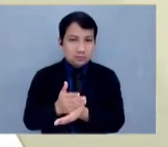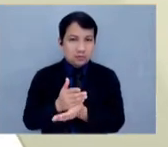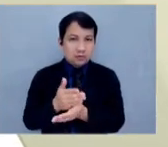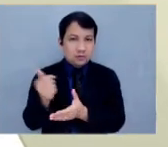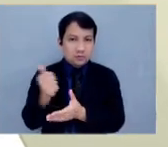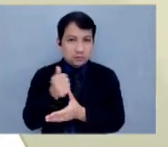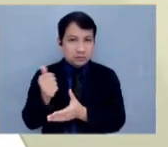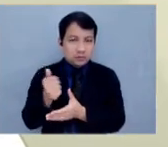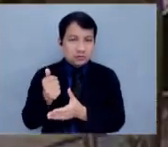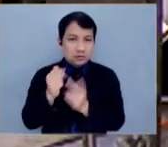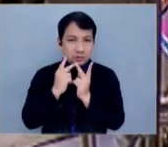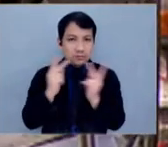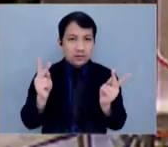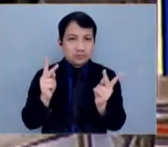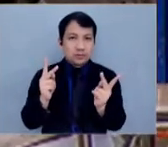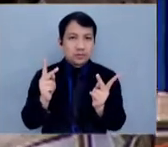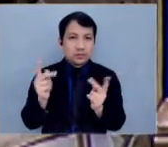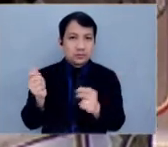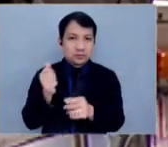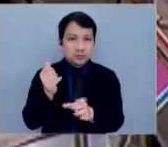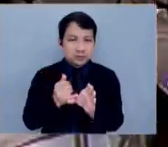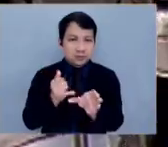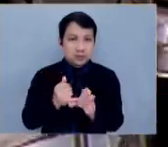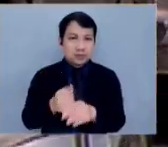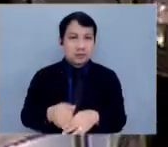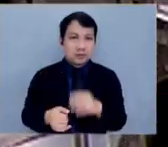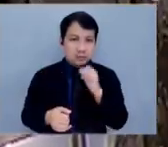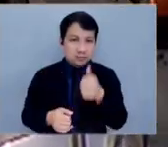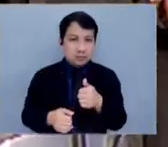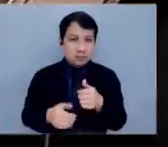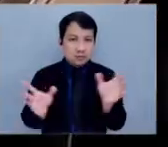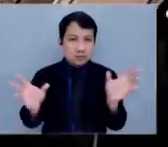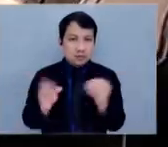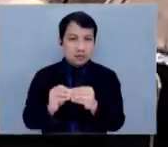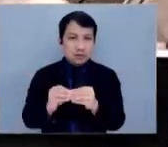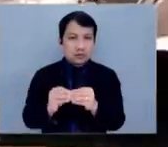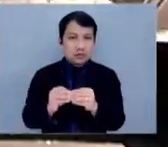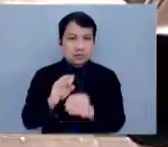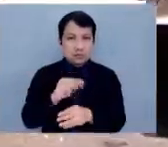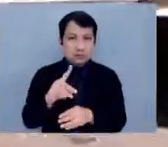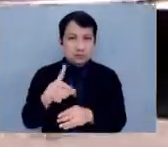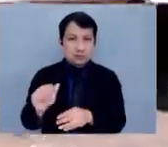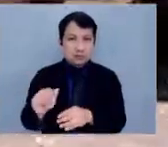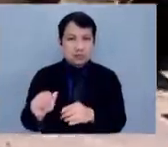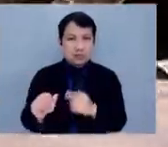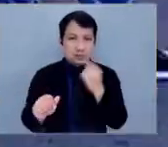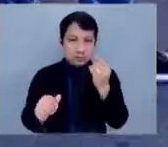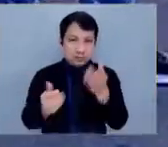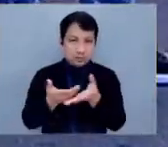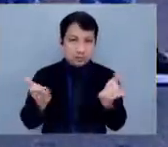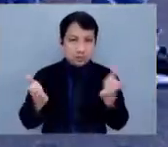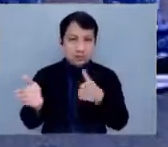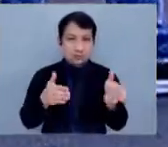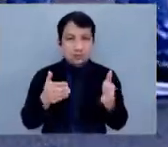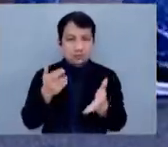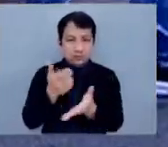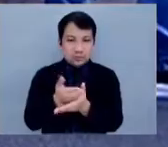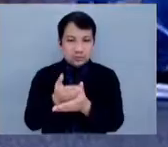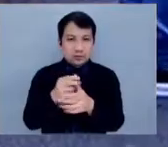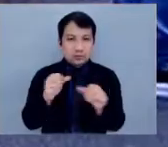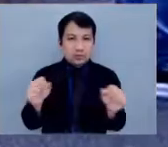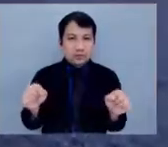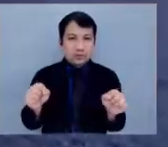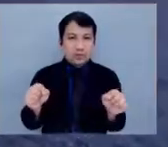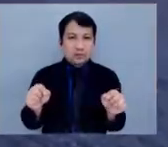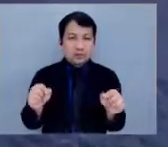public transportation. Bukas ay nakatakdang magpulong ang MMDA para maihanda ang mga rescue vehicle na magsisigurong